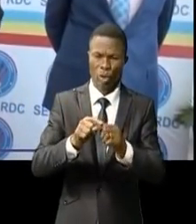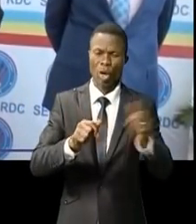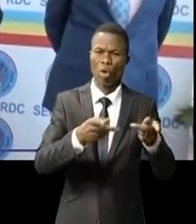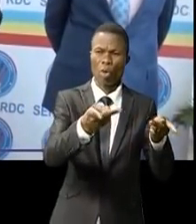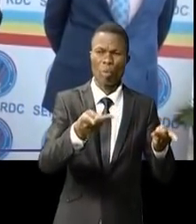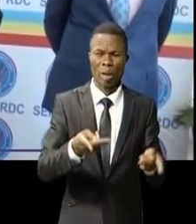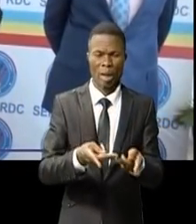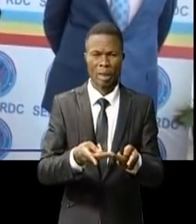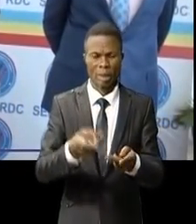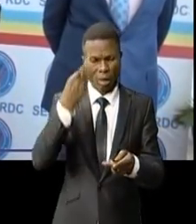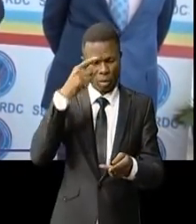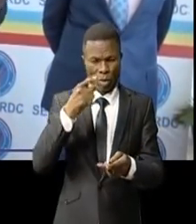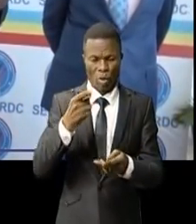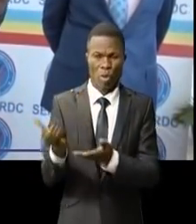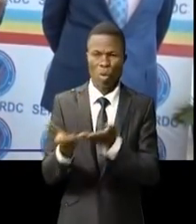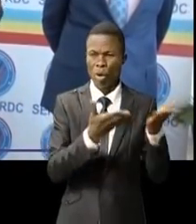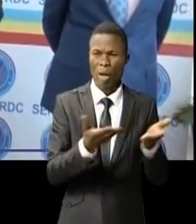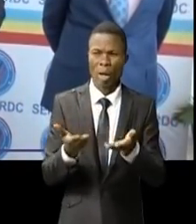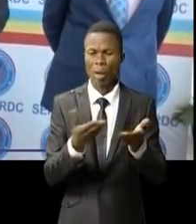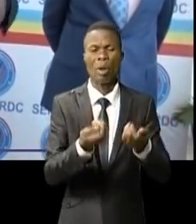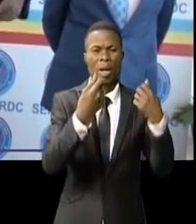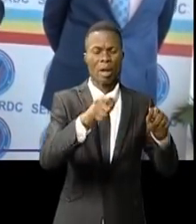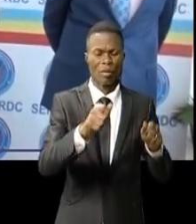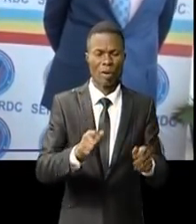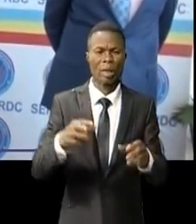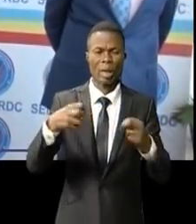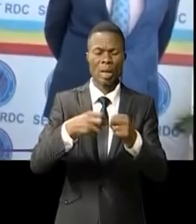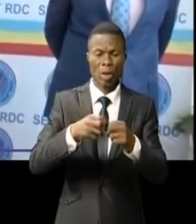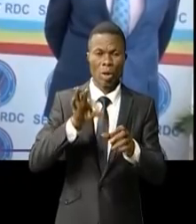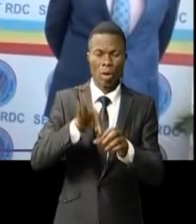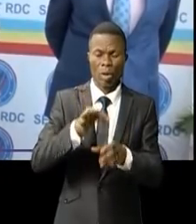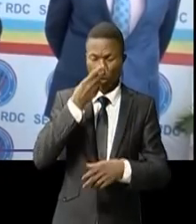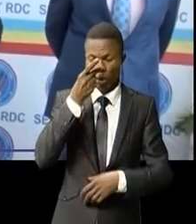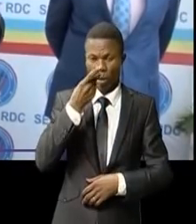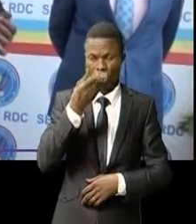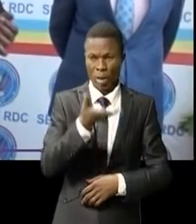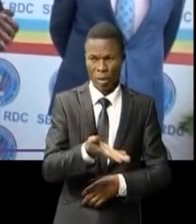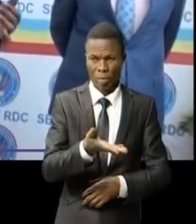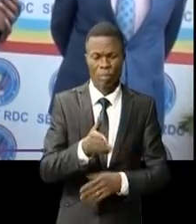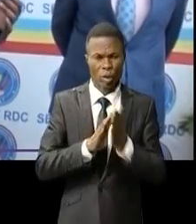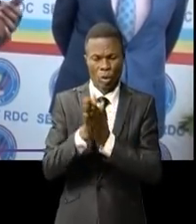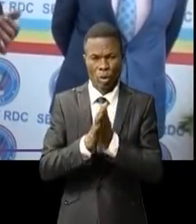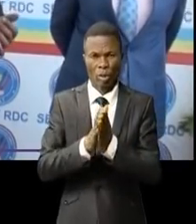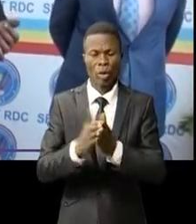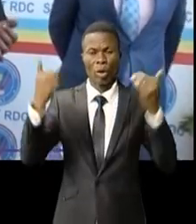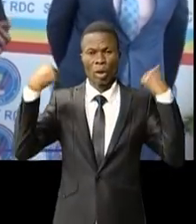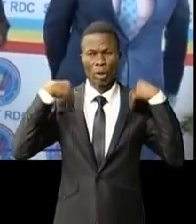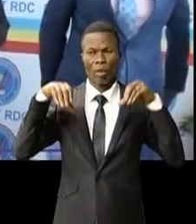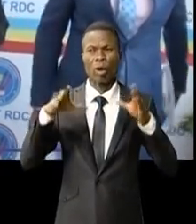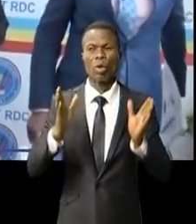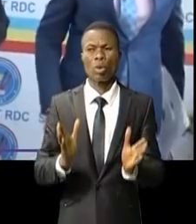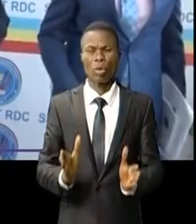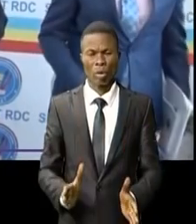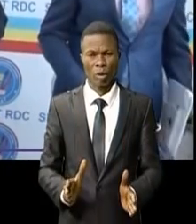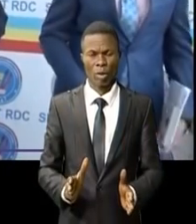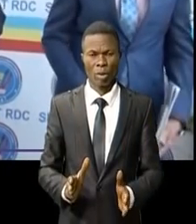pour l'évacuation, pour la vente vers l'étranger. Il a donc souhaité que les autorités congolaises